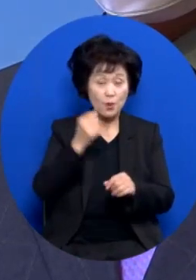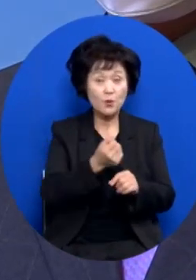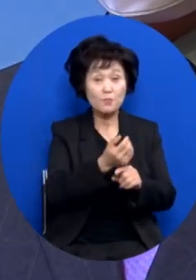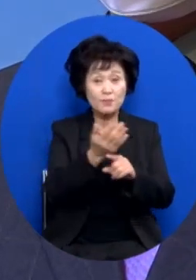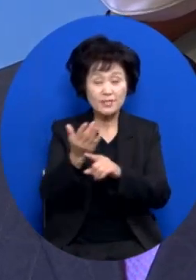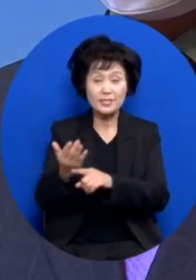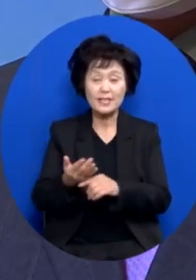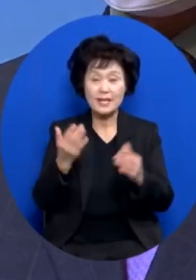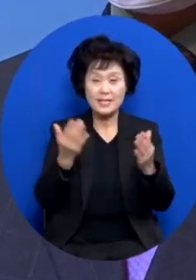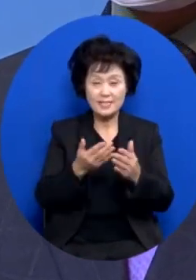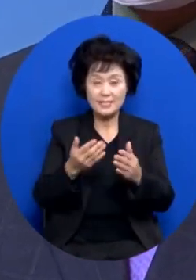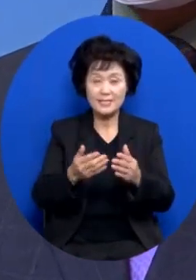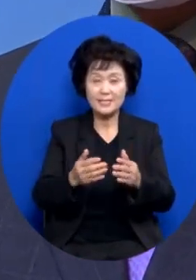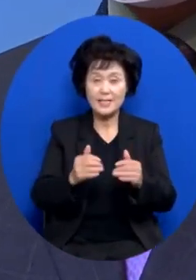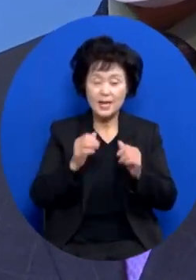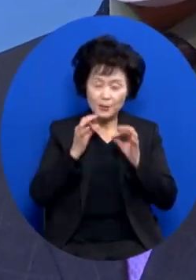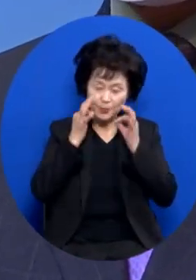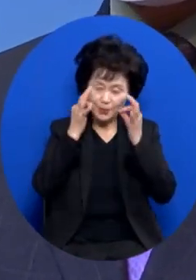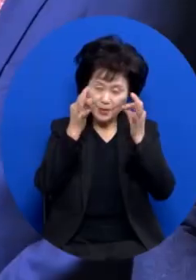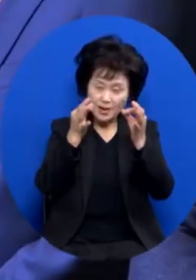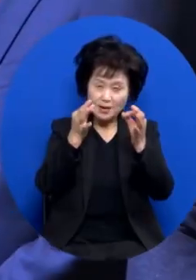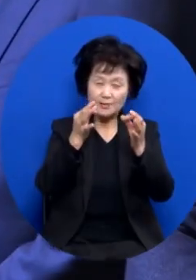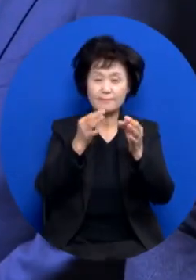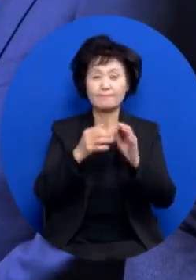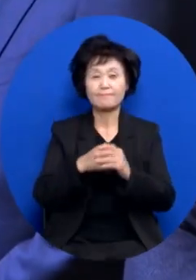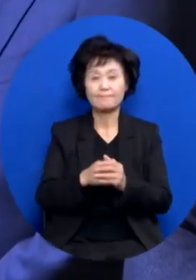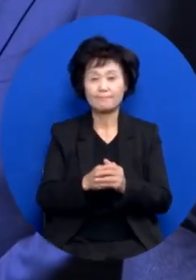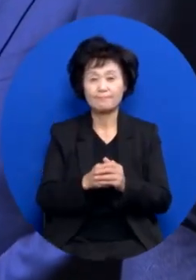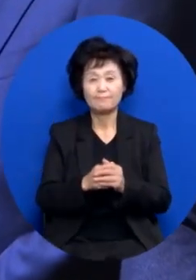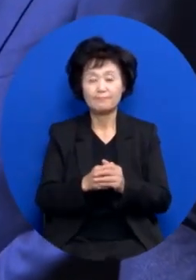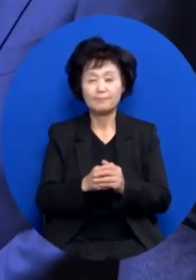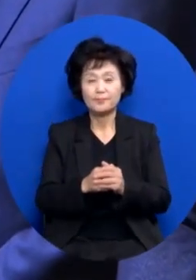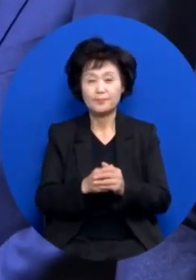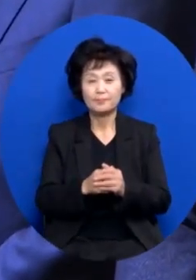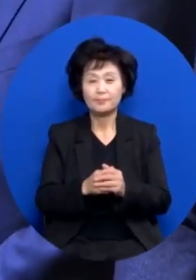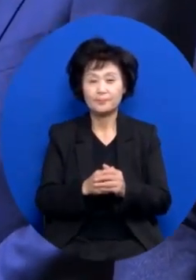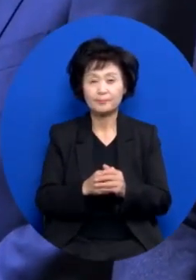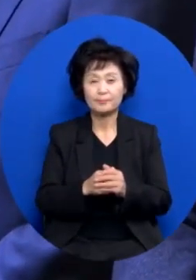사명을 갖고 달려나갈 것입니다. CTS 뉴스 박종혁입니다.